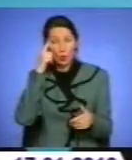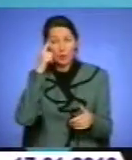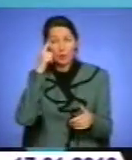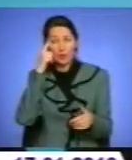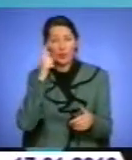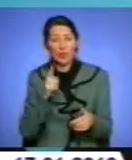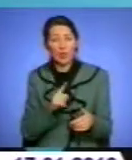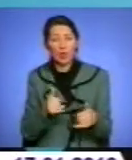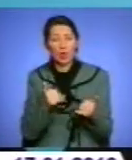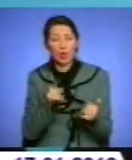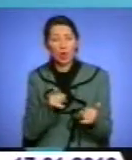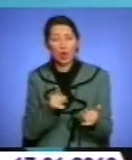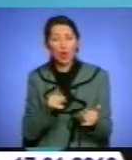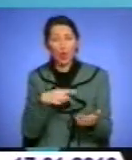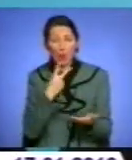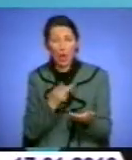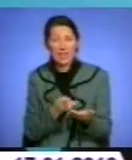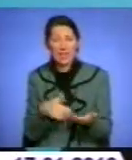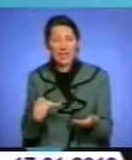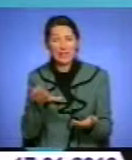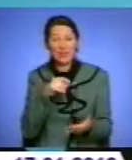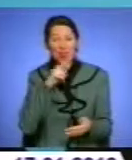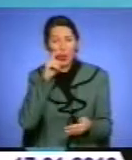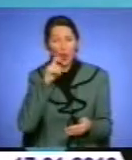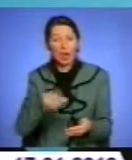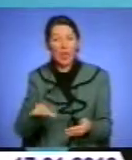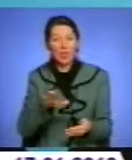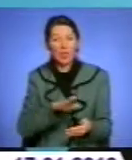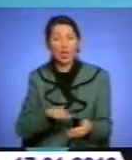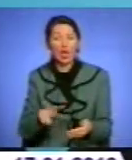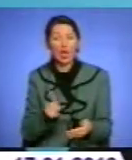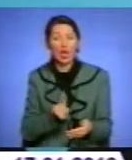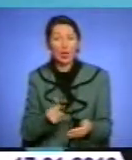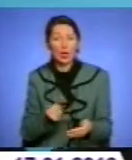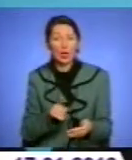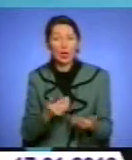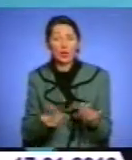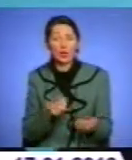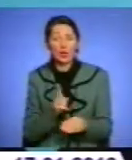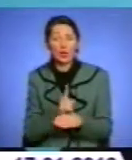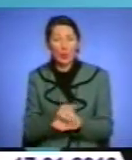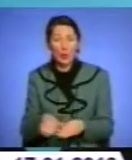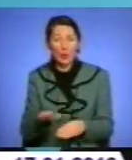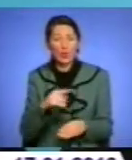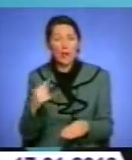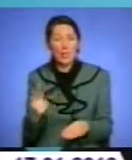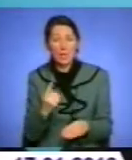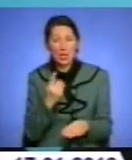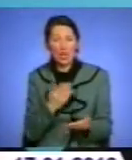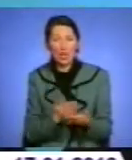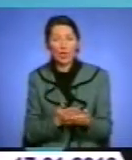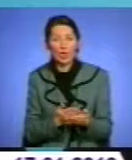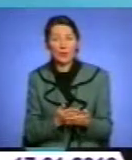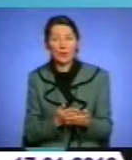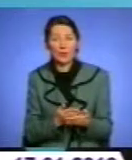згоди для того, щоб показати всій Україні про те, що, напевно, Тернопільщина першою є